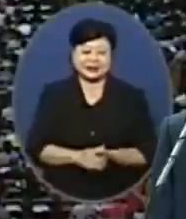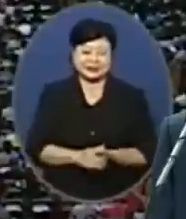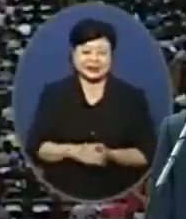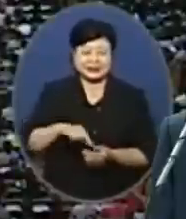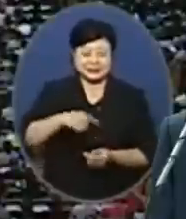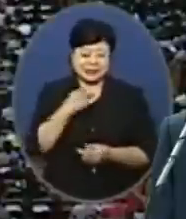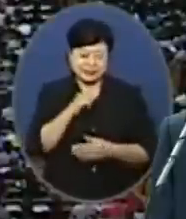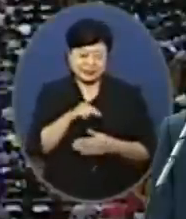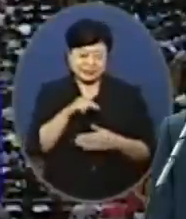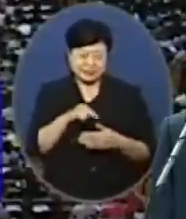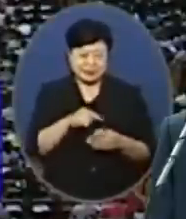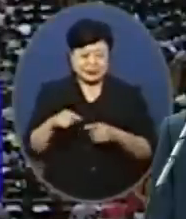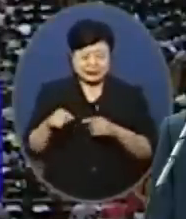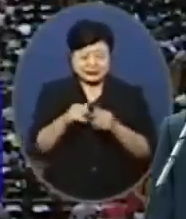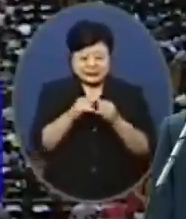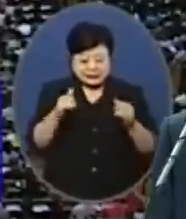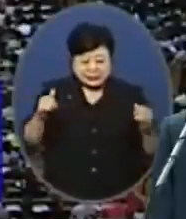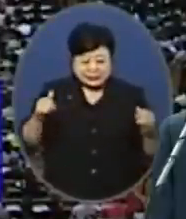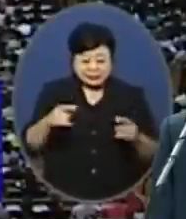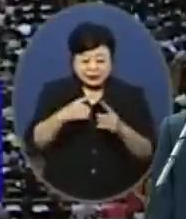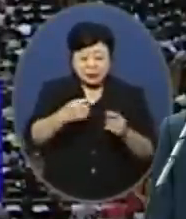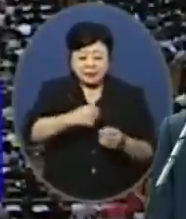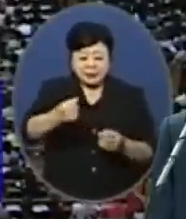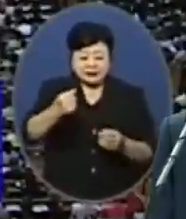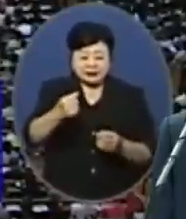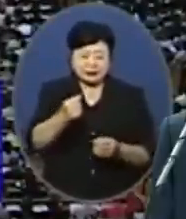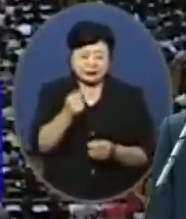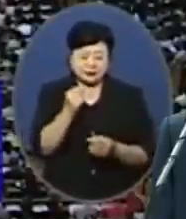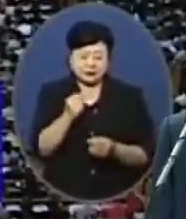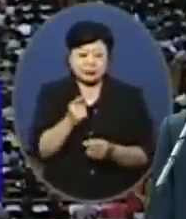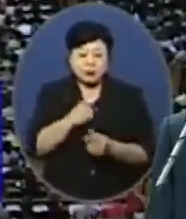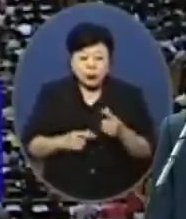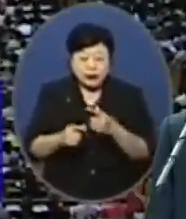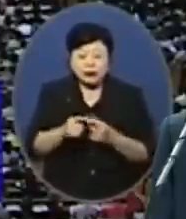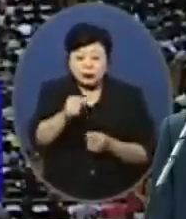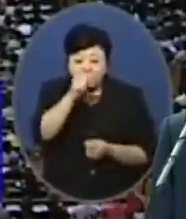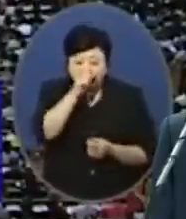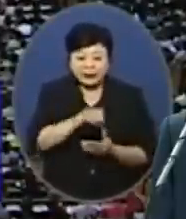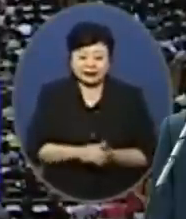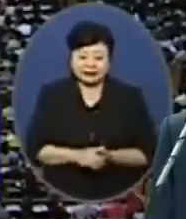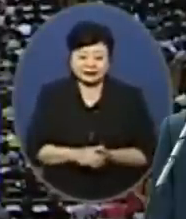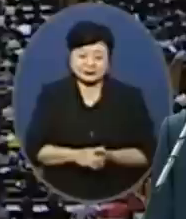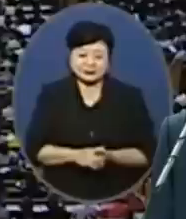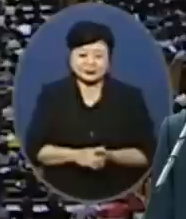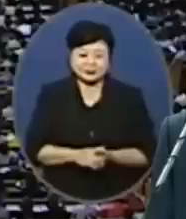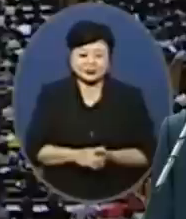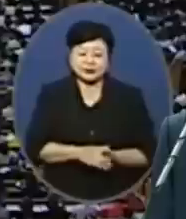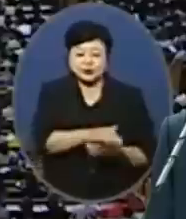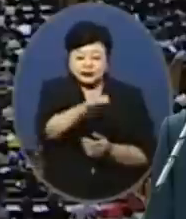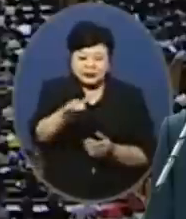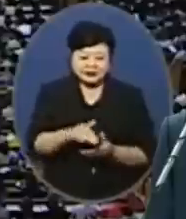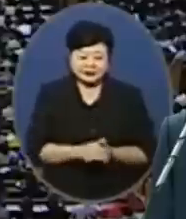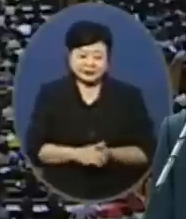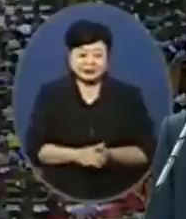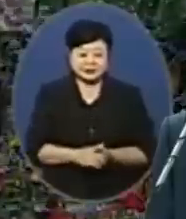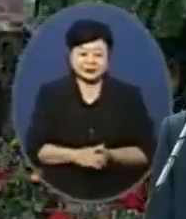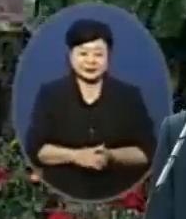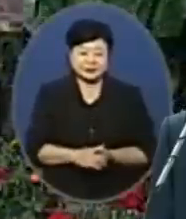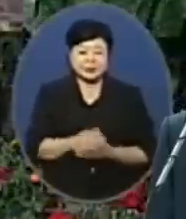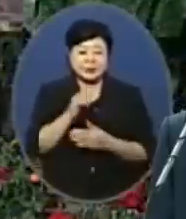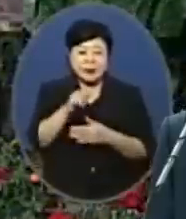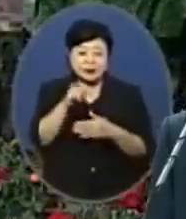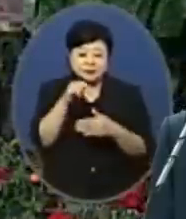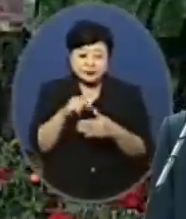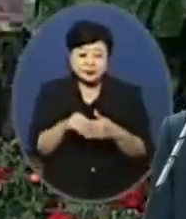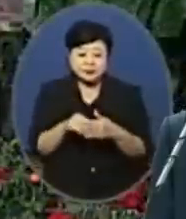자기 마음을 다스리는 자는 승을 빼앗는 자보다 낫다고 말한 것입니다. 우리는